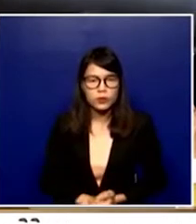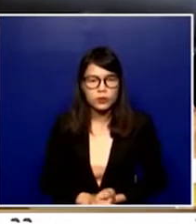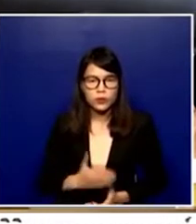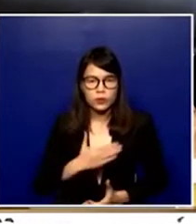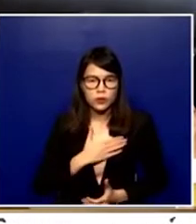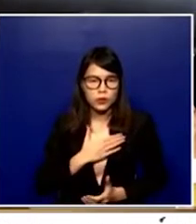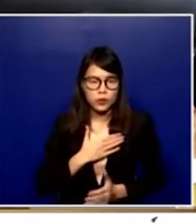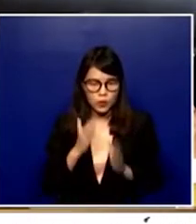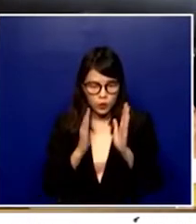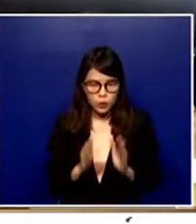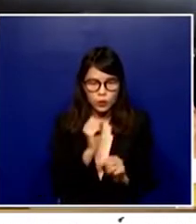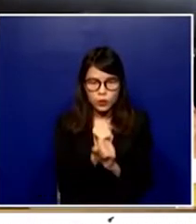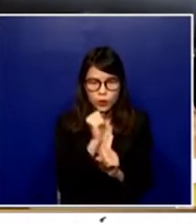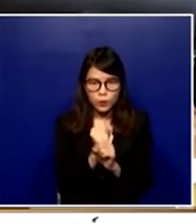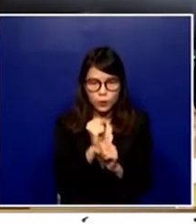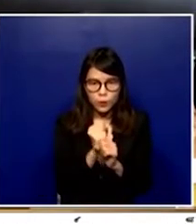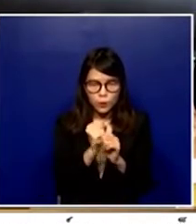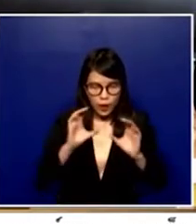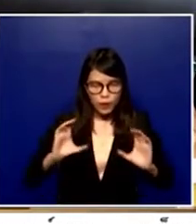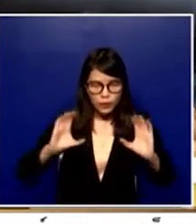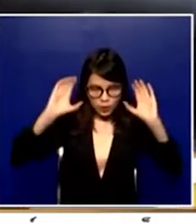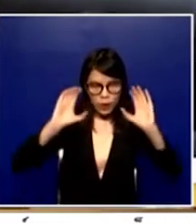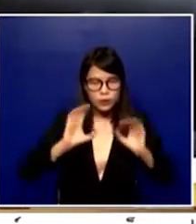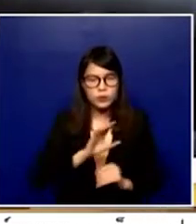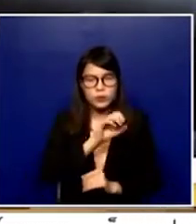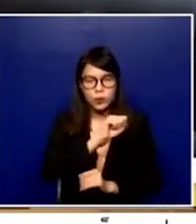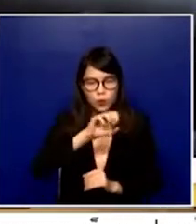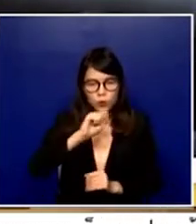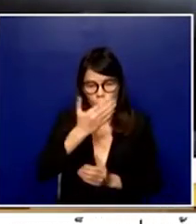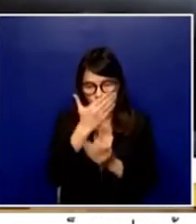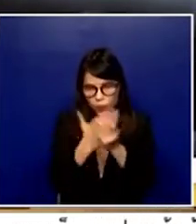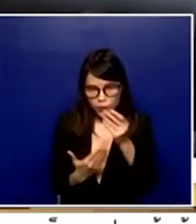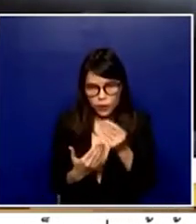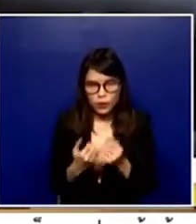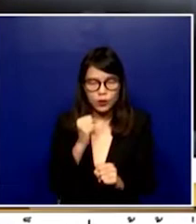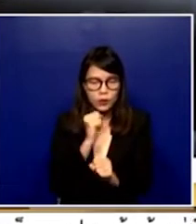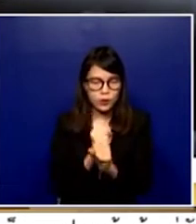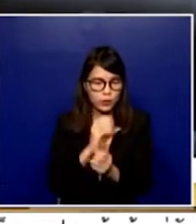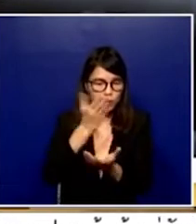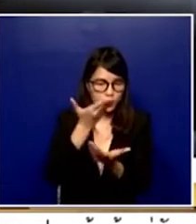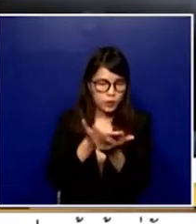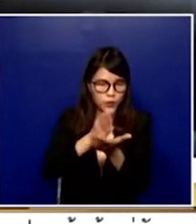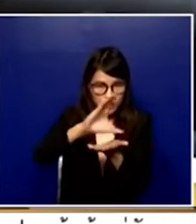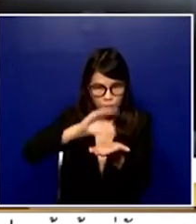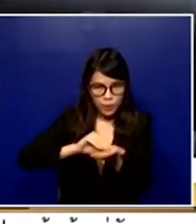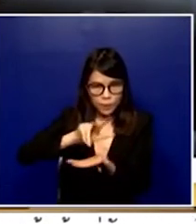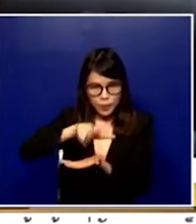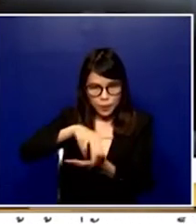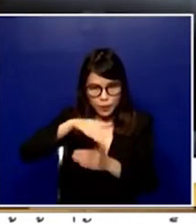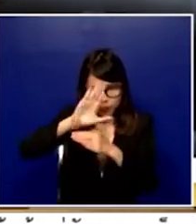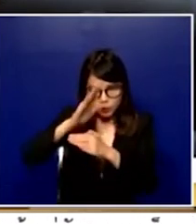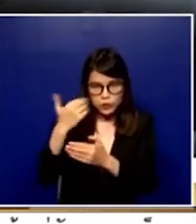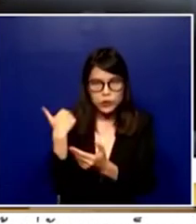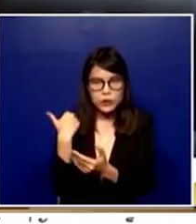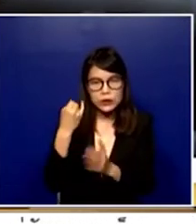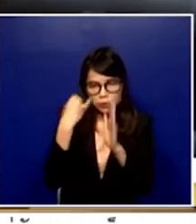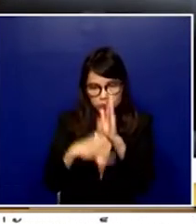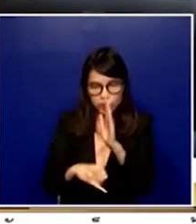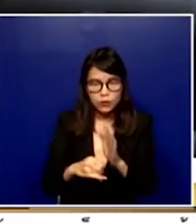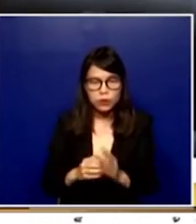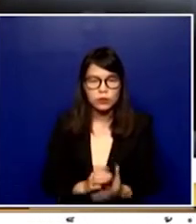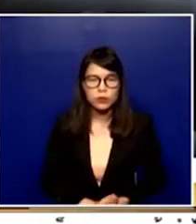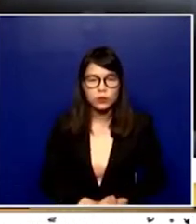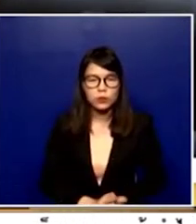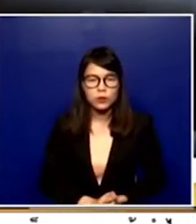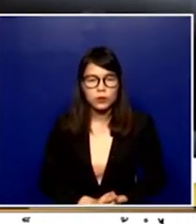ทแยหน้าที่รัส เราเปศา ๆ ในสภา รับประโยชนอนใดเกิน3000 บาทถือวผิดทุกกรณี ยกเว้นค